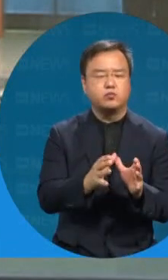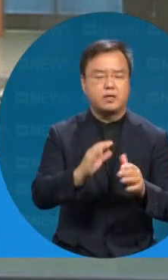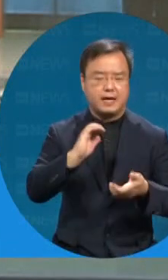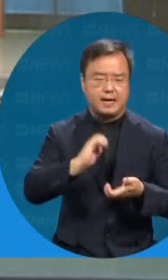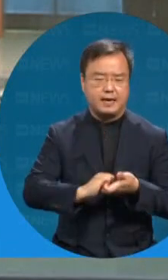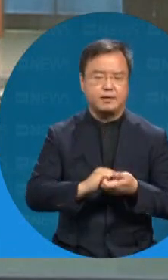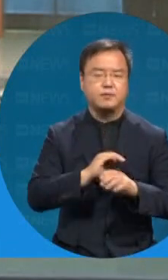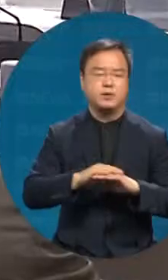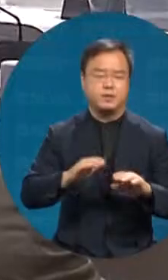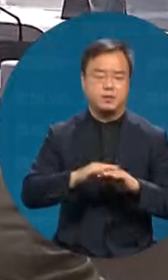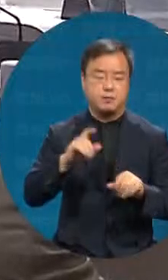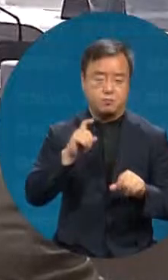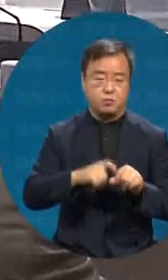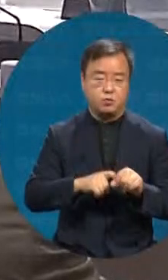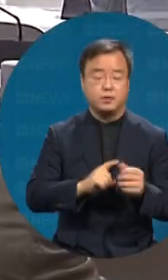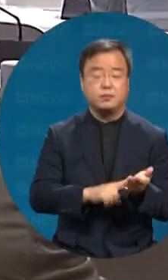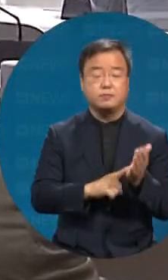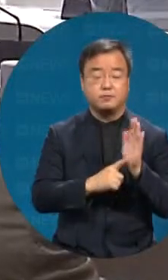기사입니다